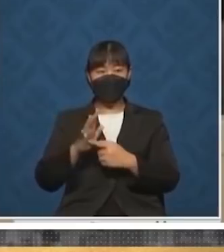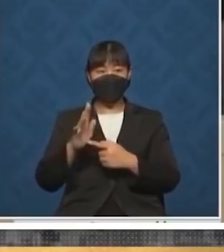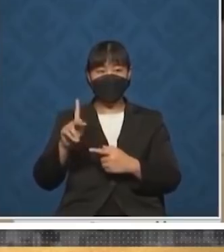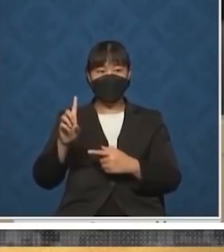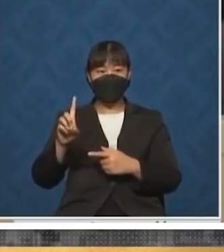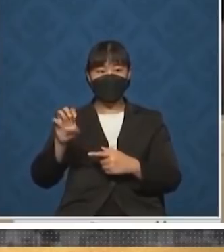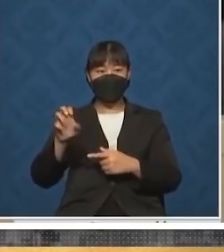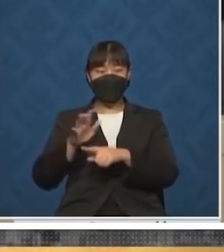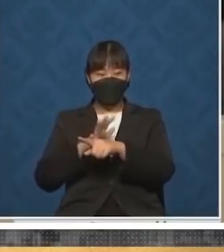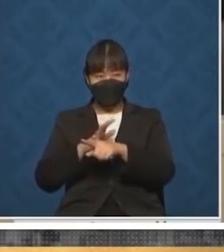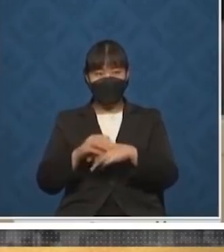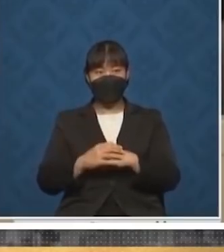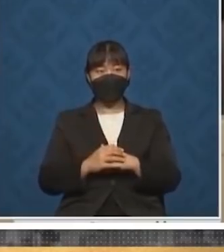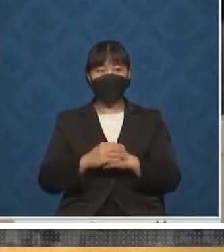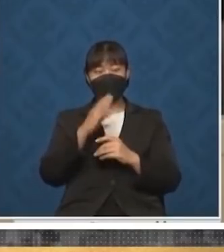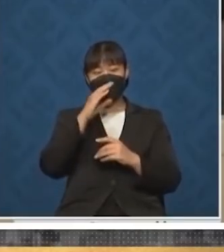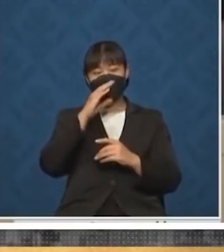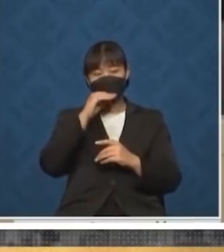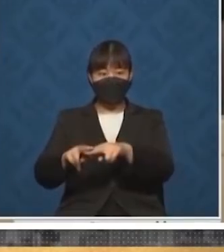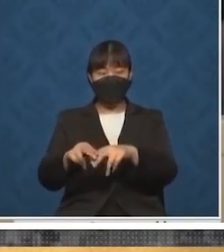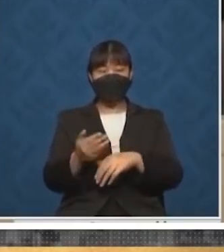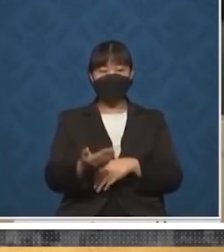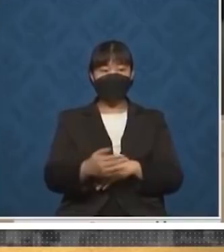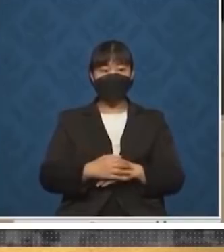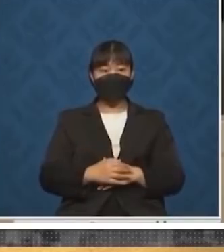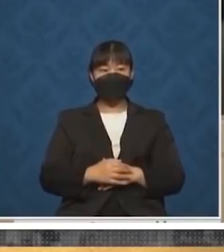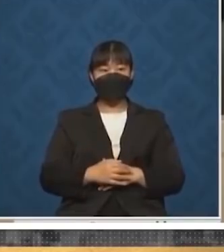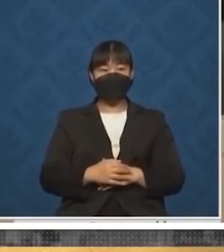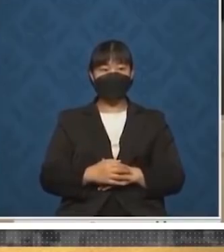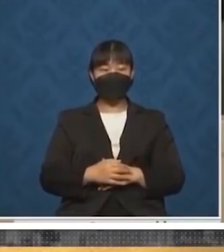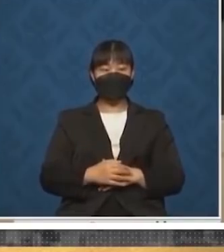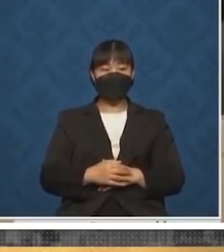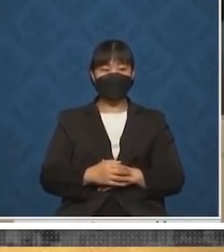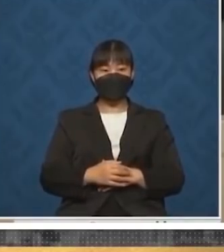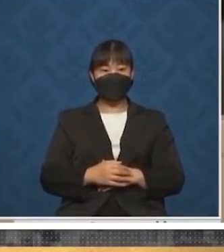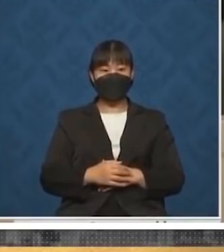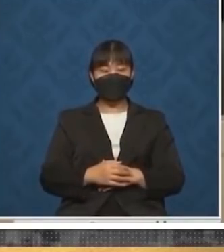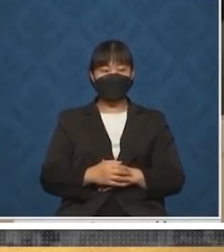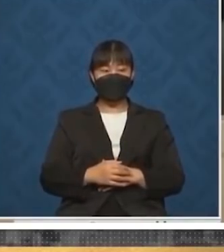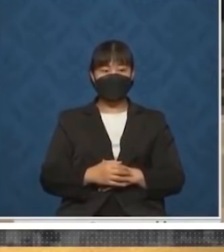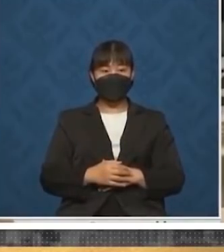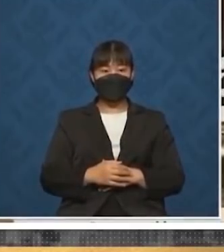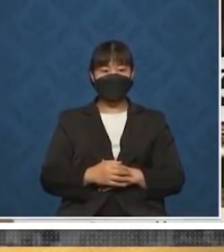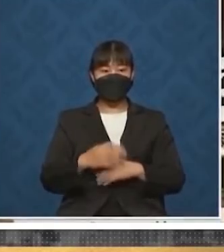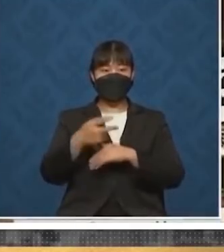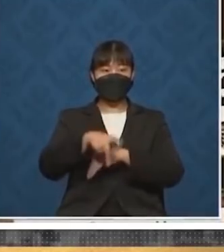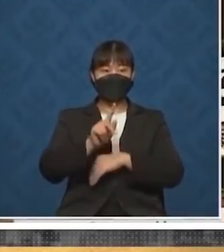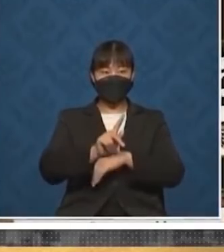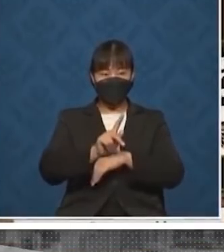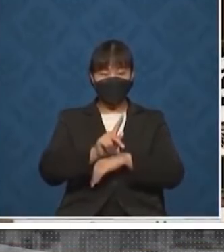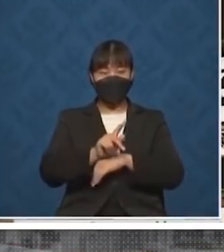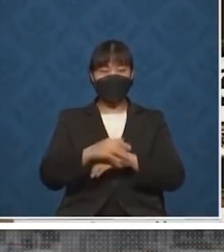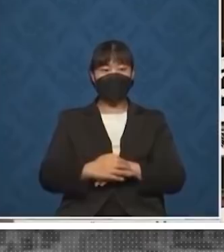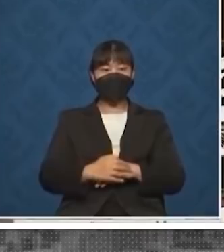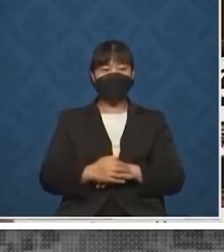สวรับหลักการ 3คะแนนสสไม่รับหลักการ 249สวไม่รับหลักการ 224